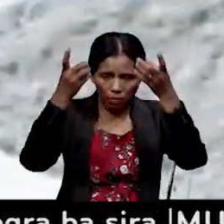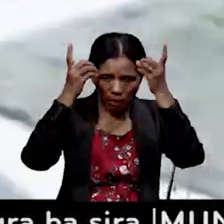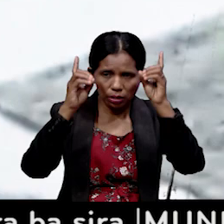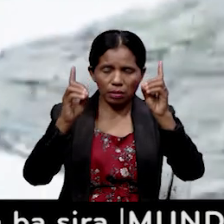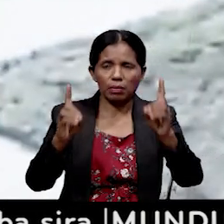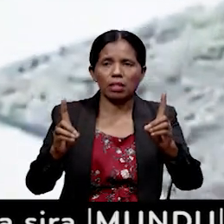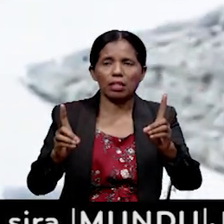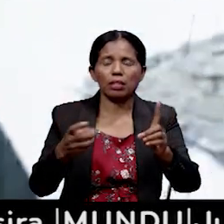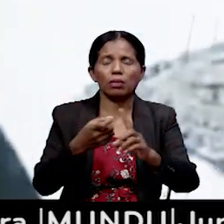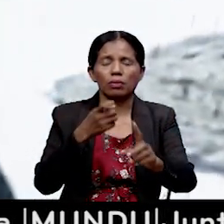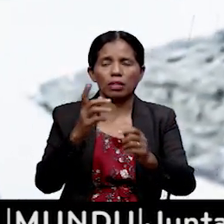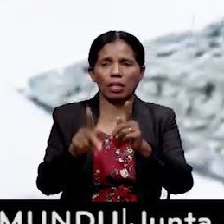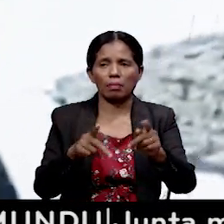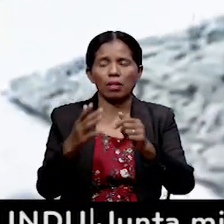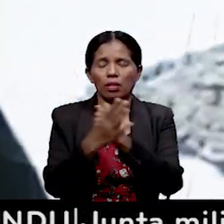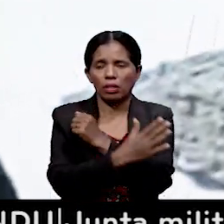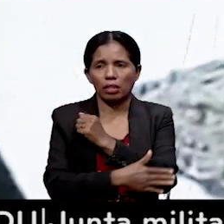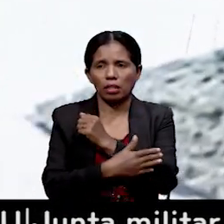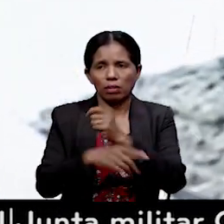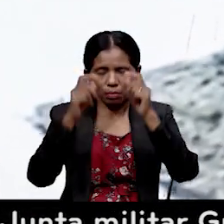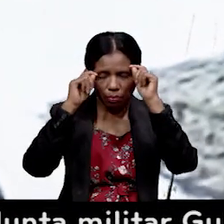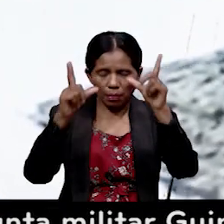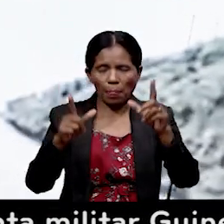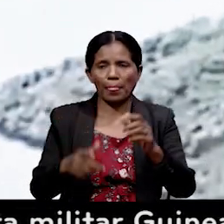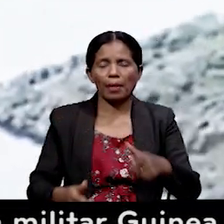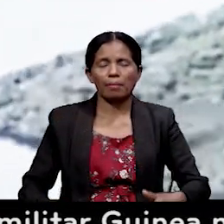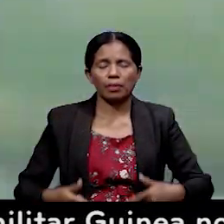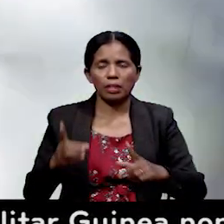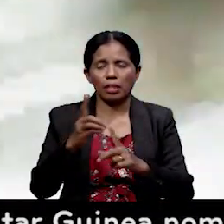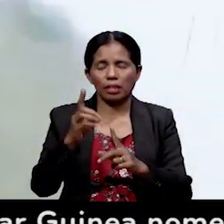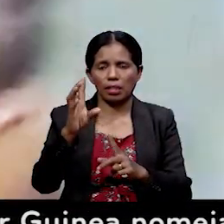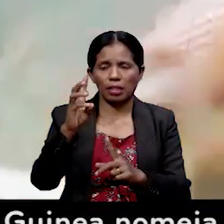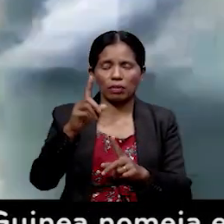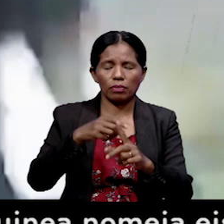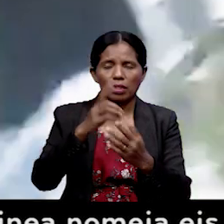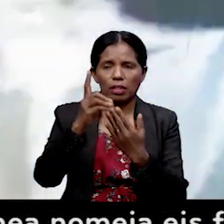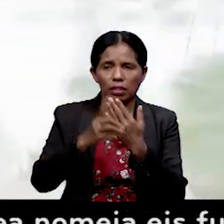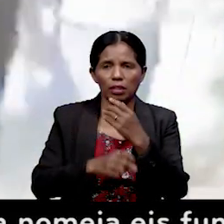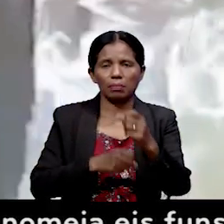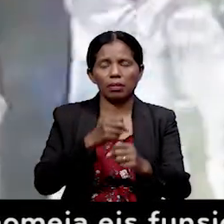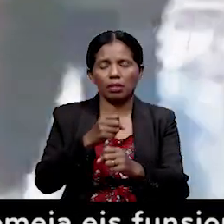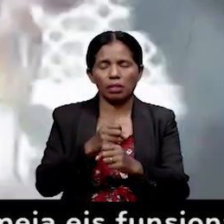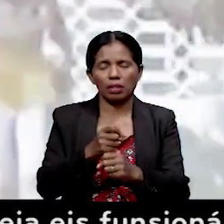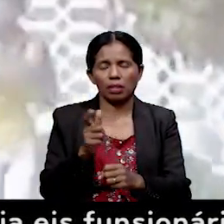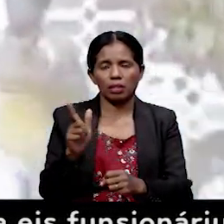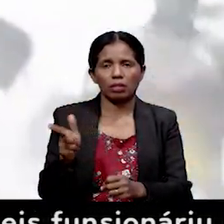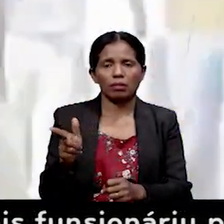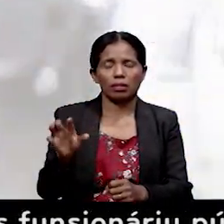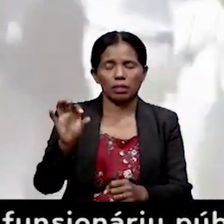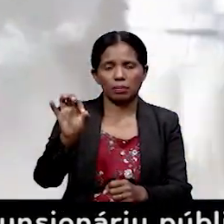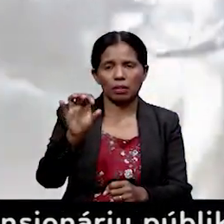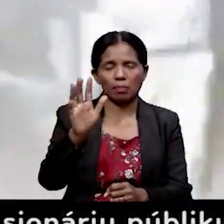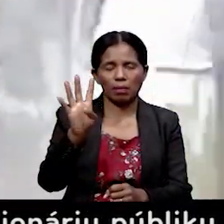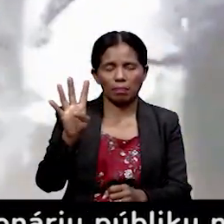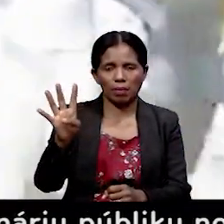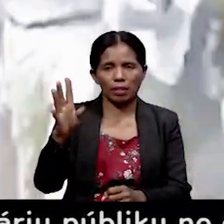no nasaun Timor Leste Max Tal mori sia loronen fulan dezembro tinan rihunida atu sia lima nulu resin hat iha Reino